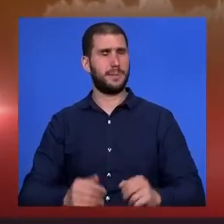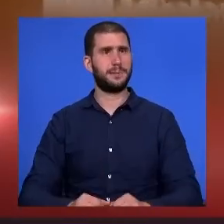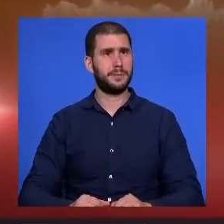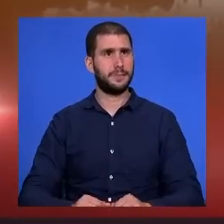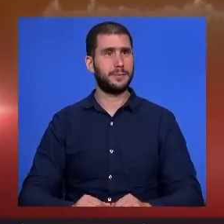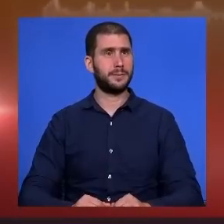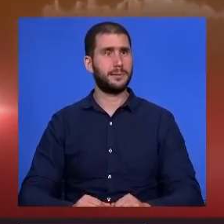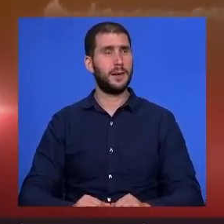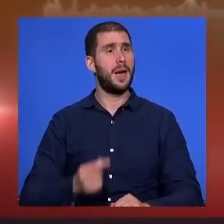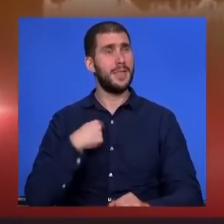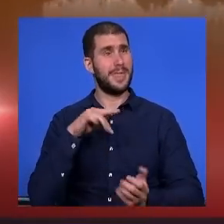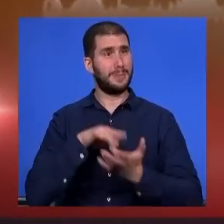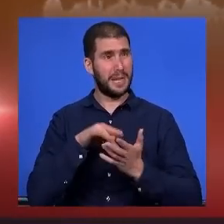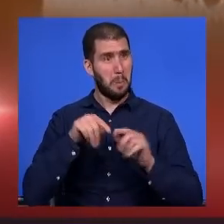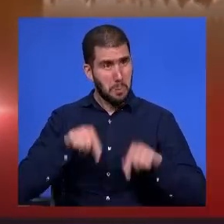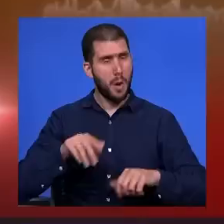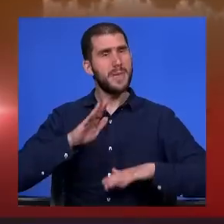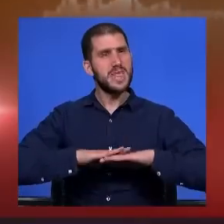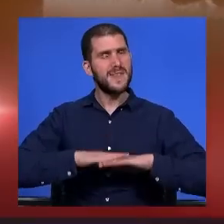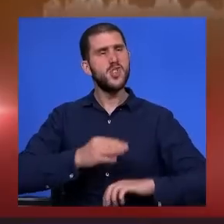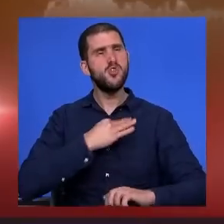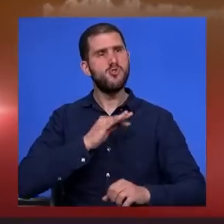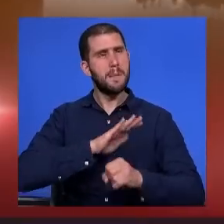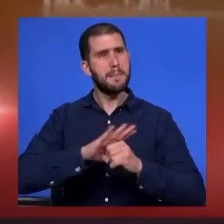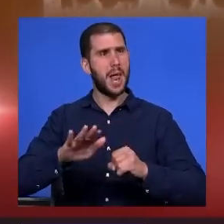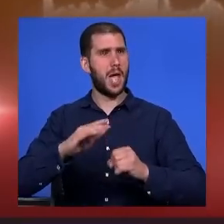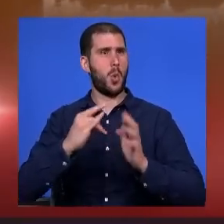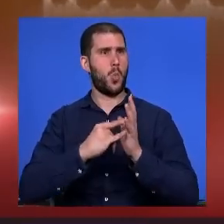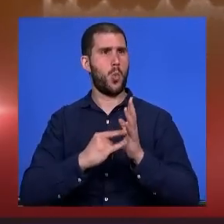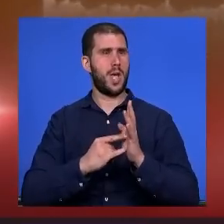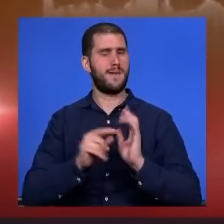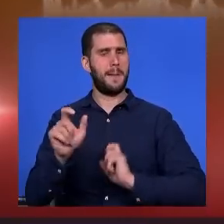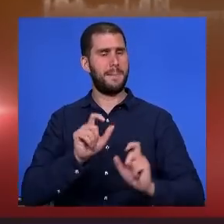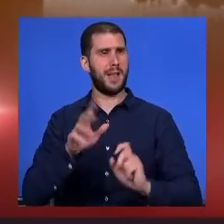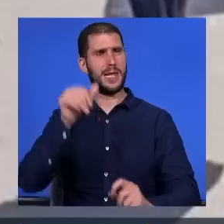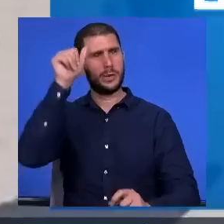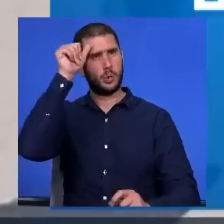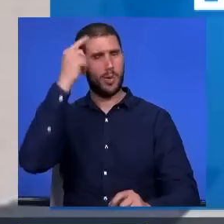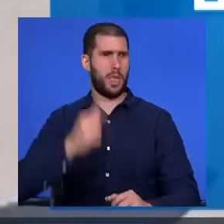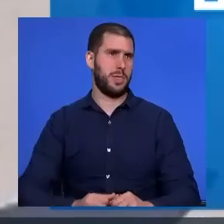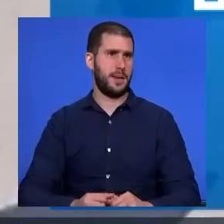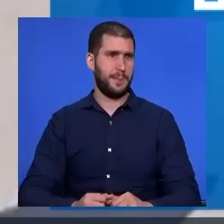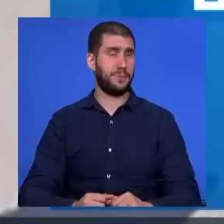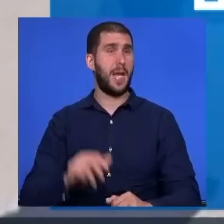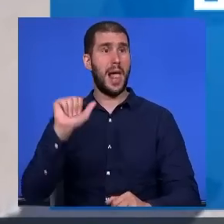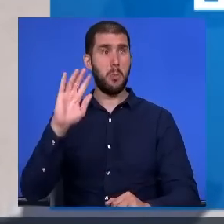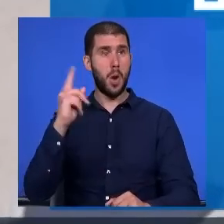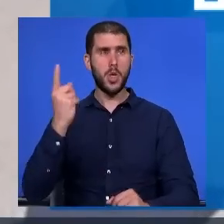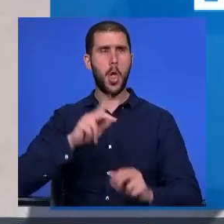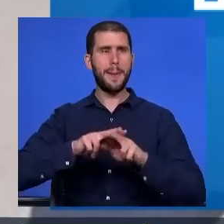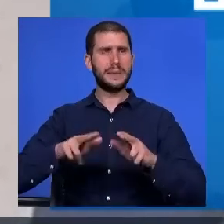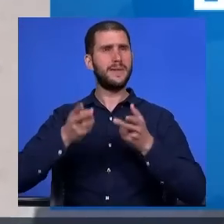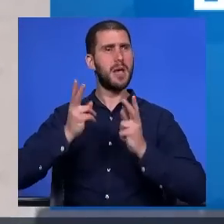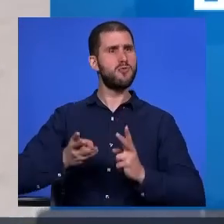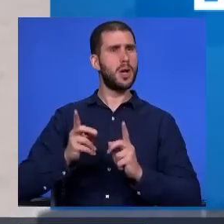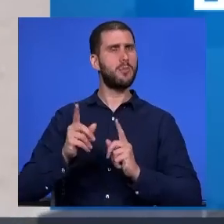הנעש לכן אני מוג'וד ואוקום בוואג'בי דסטורי ודאפע על הדור הסודניה. בוהן ליסה במוגע הזה יחילה